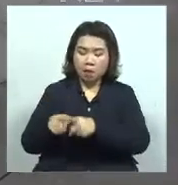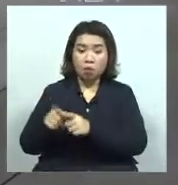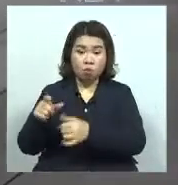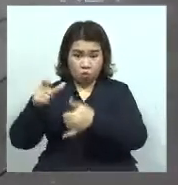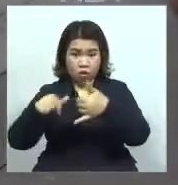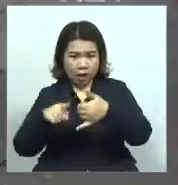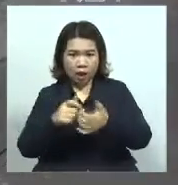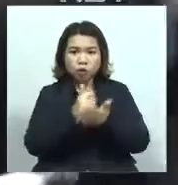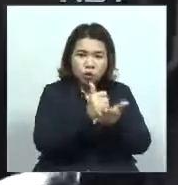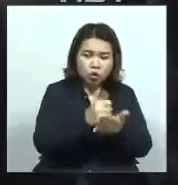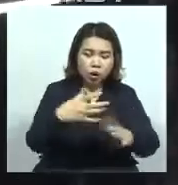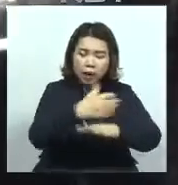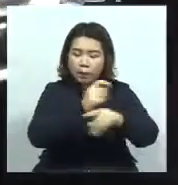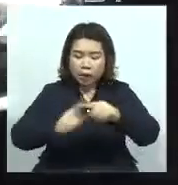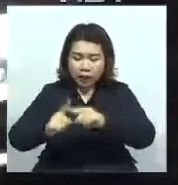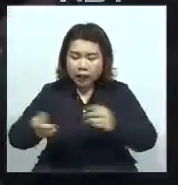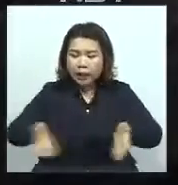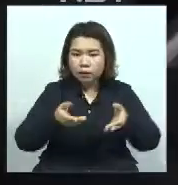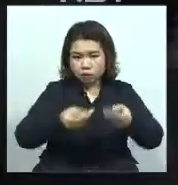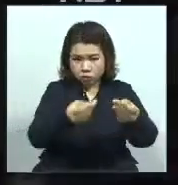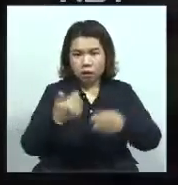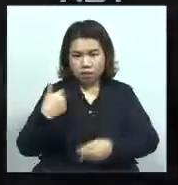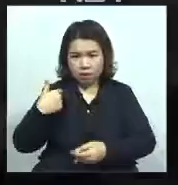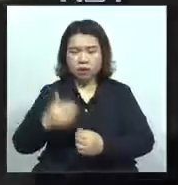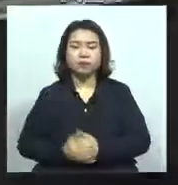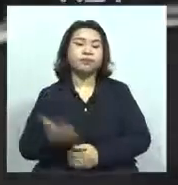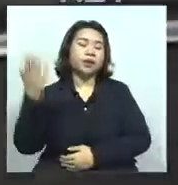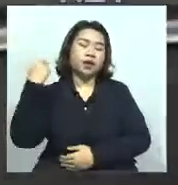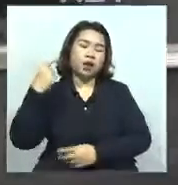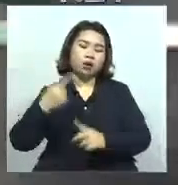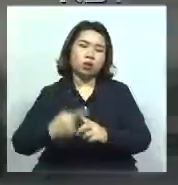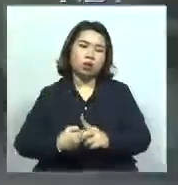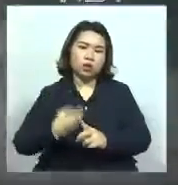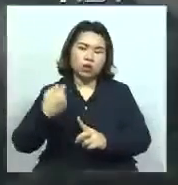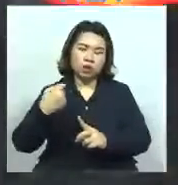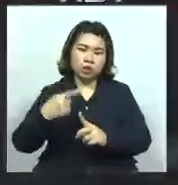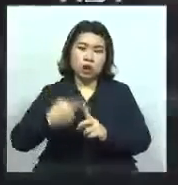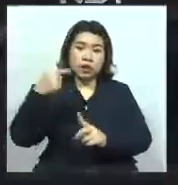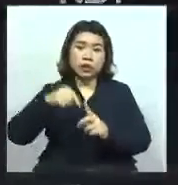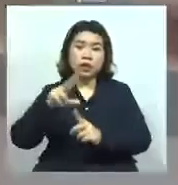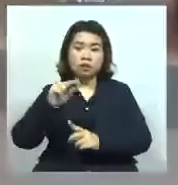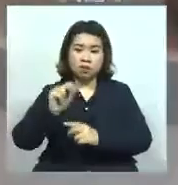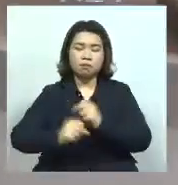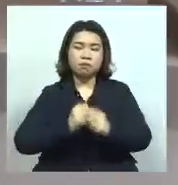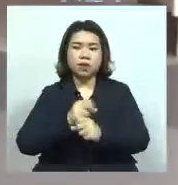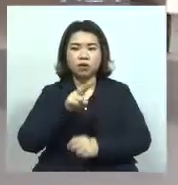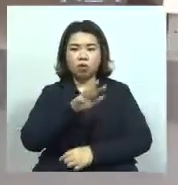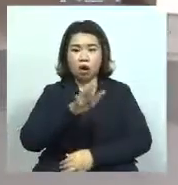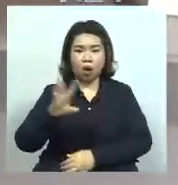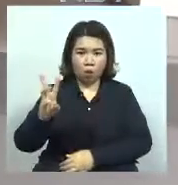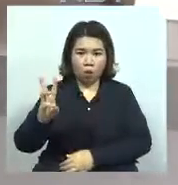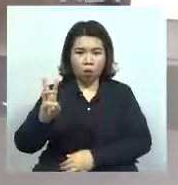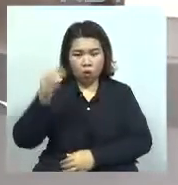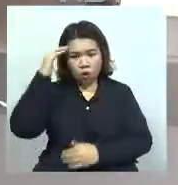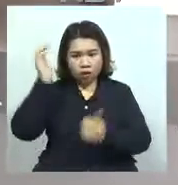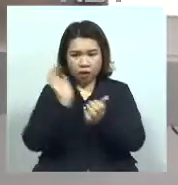ในพื้นที่ภาคตะวันออกหลายคนอีกด้วยโดยเมื่อวันที่30มกราคม2556เจ้าหน้าที่กองปราบ